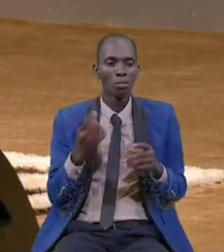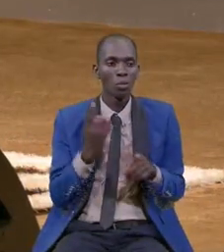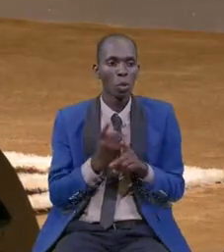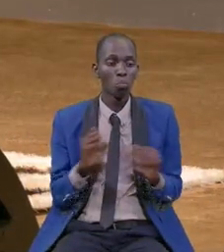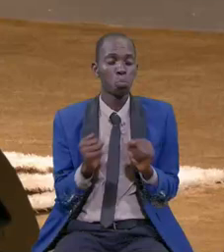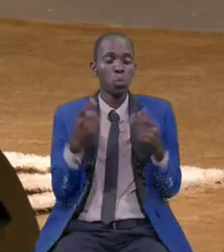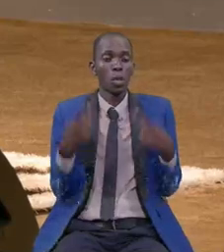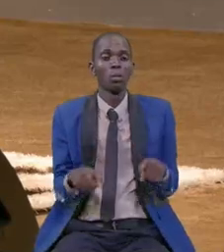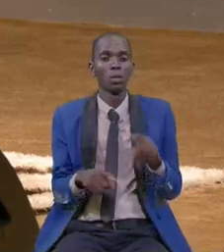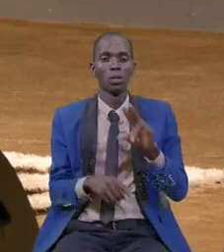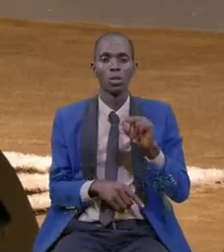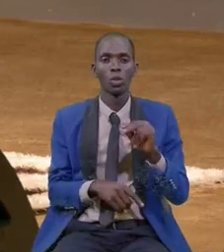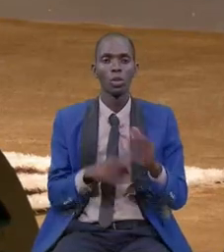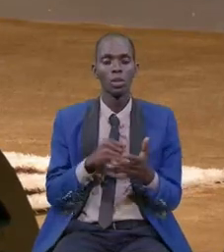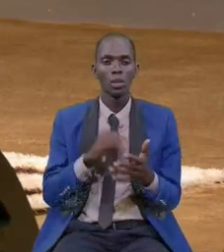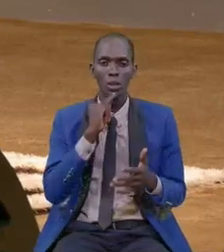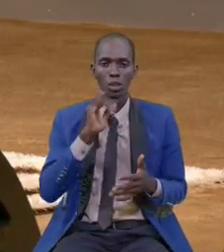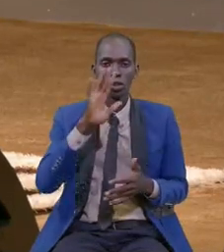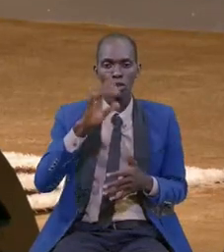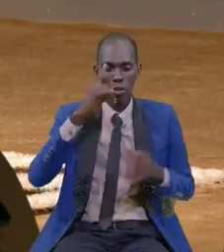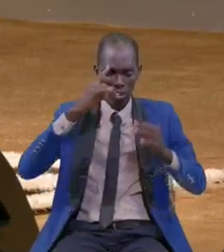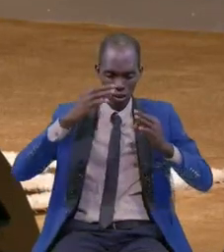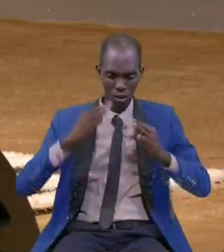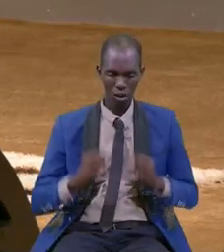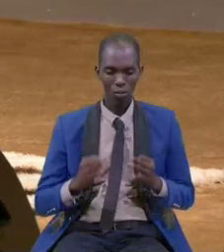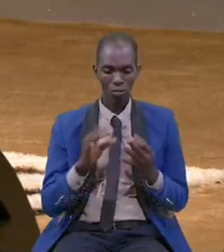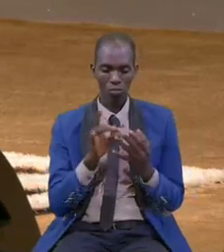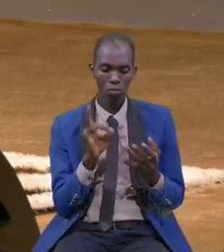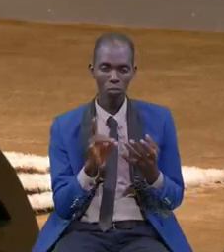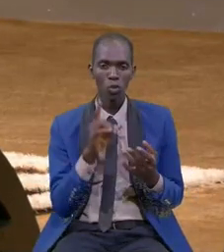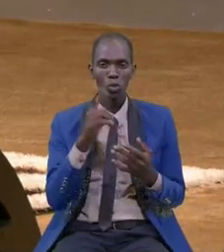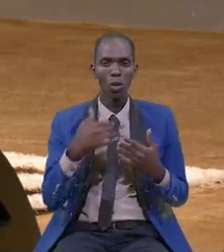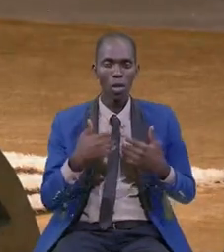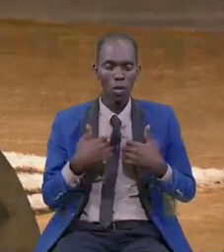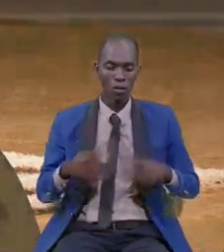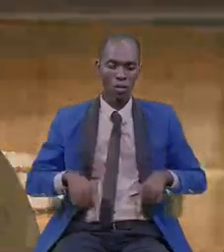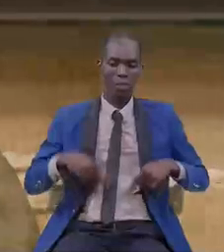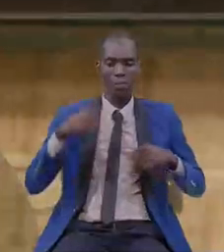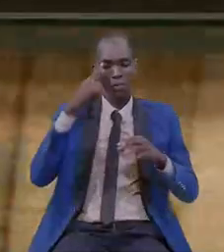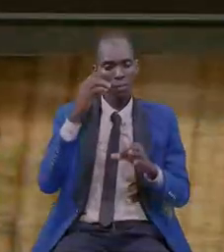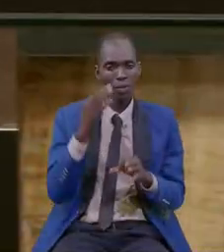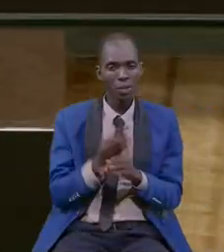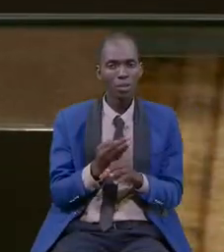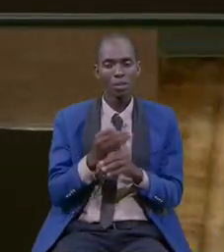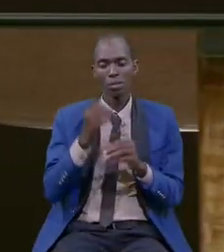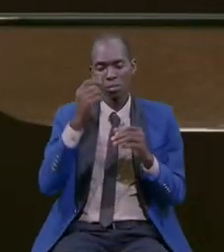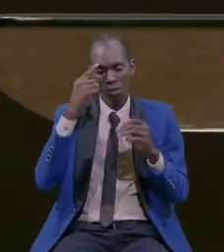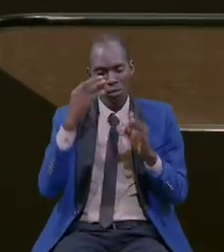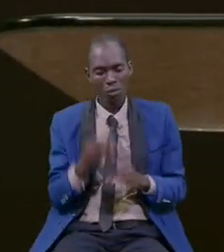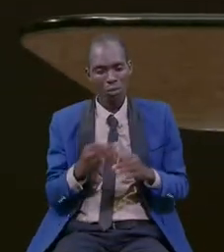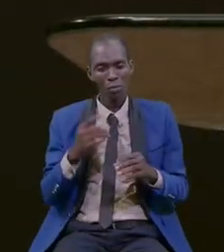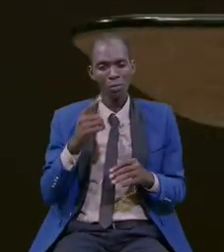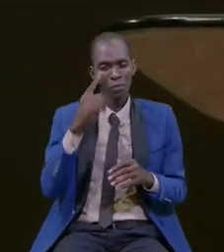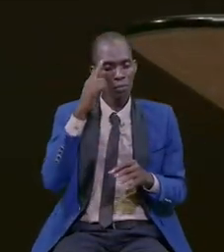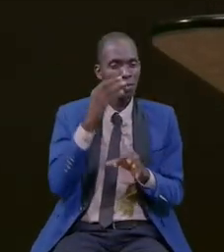un choix délibéré que j'ai la foi la voix viante la foi vivante la foi décisive la foi obéissante la foi